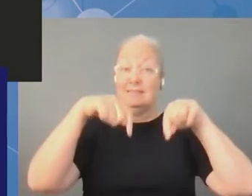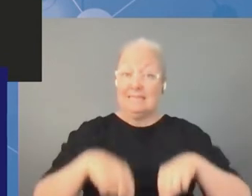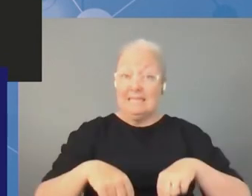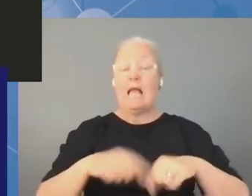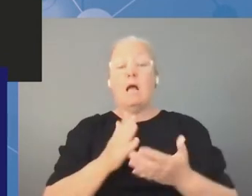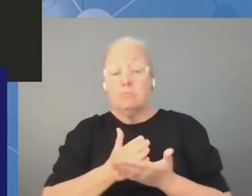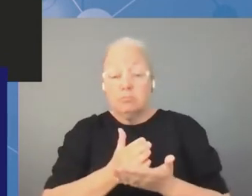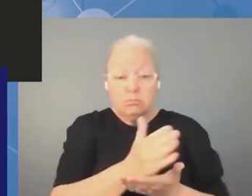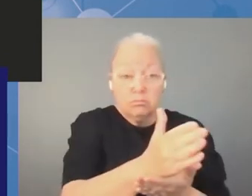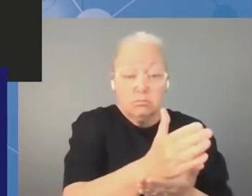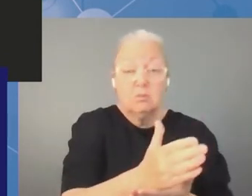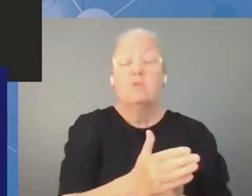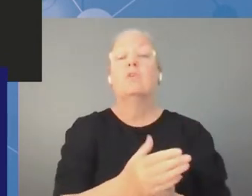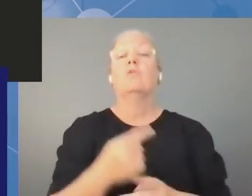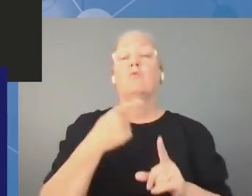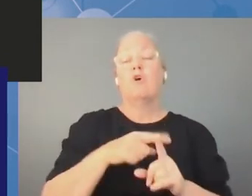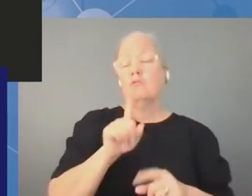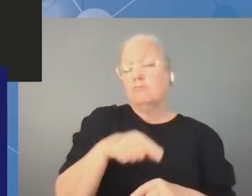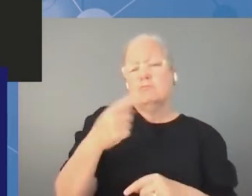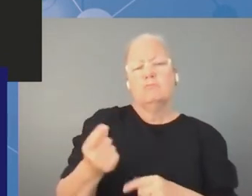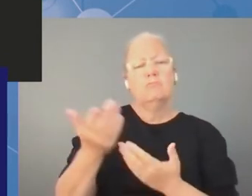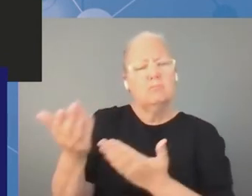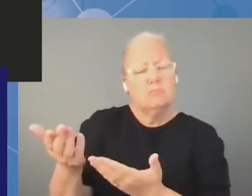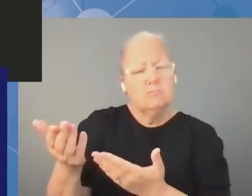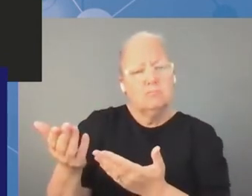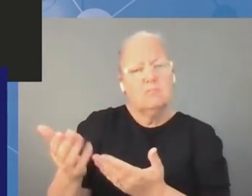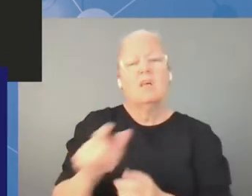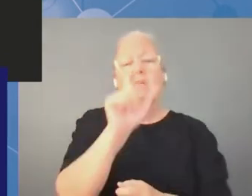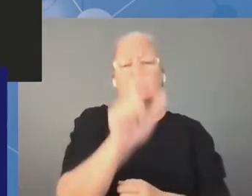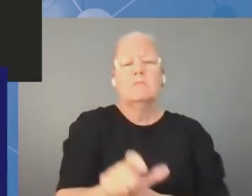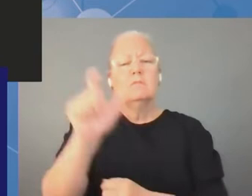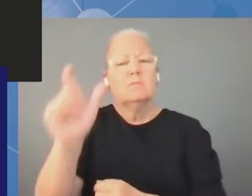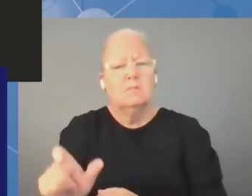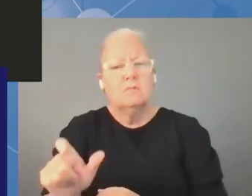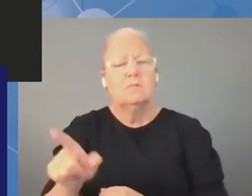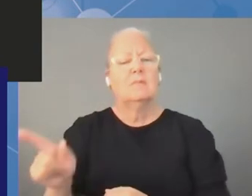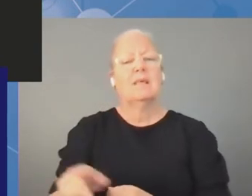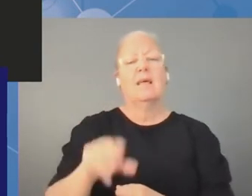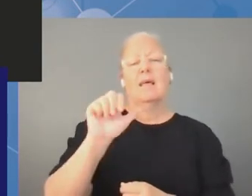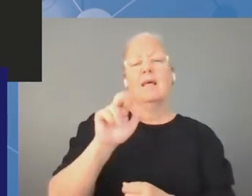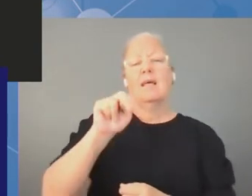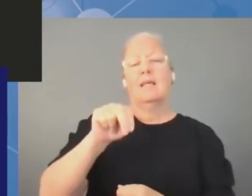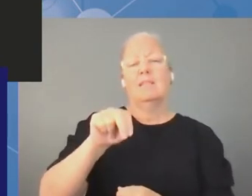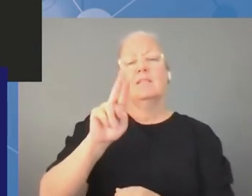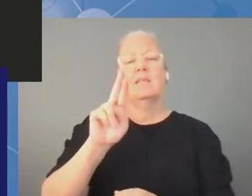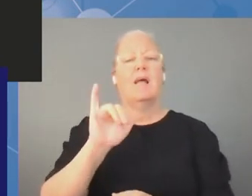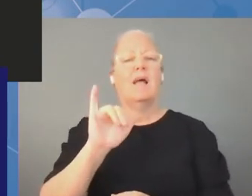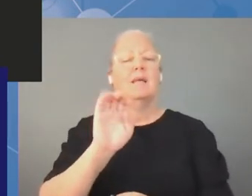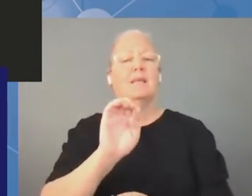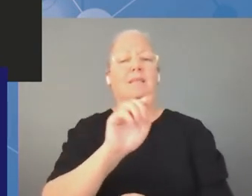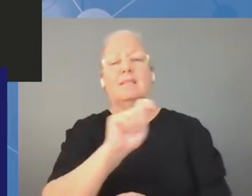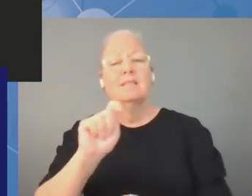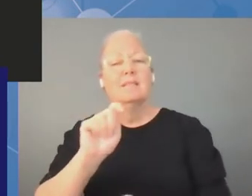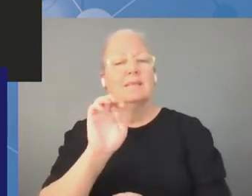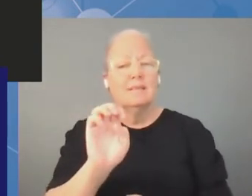اللقاء القادم، وبما اقترحه الأمين العام للأمم المتحدة، وربما